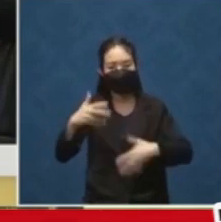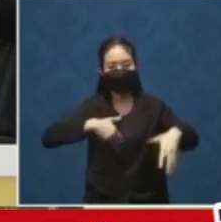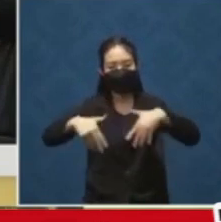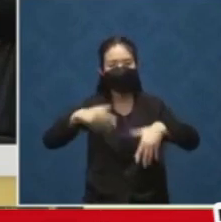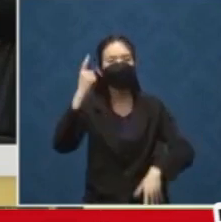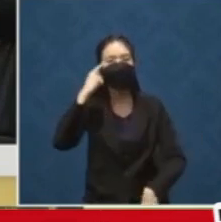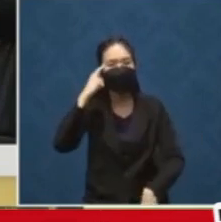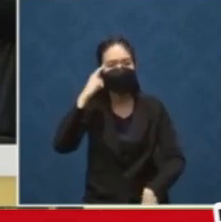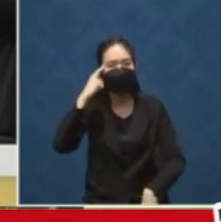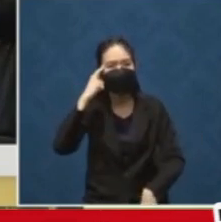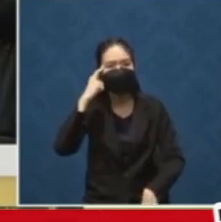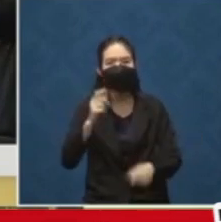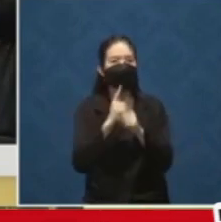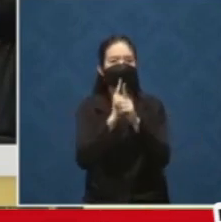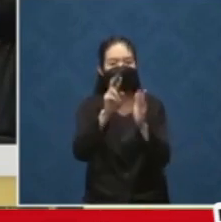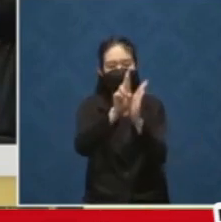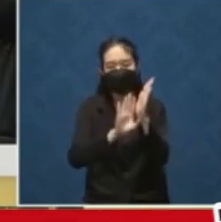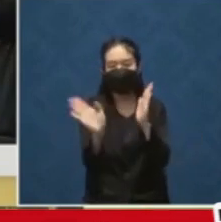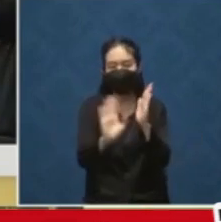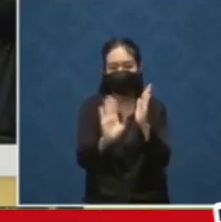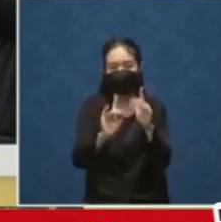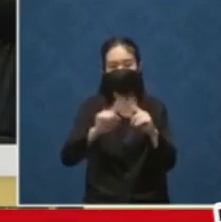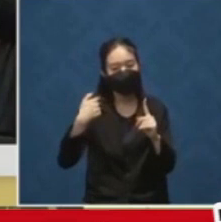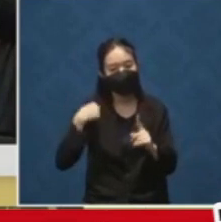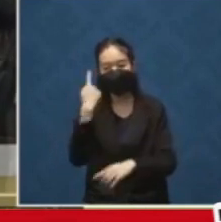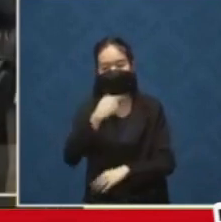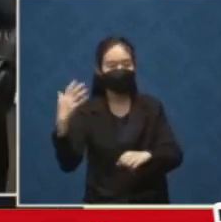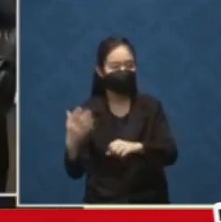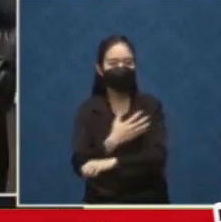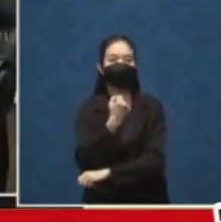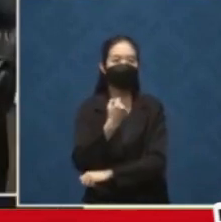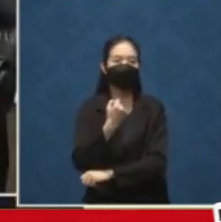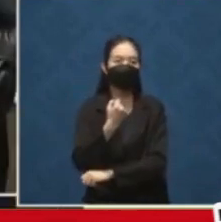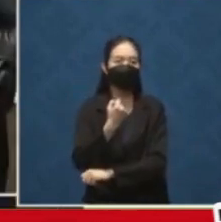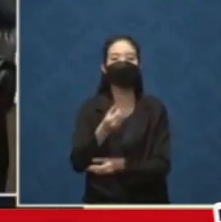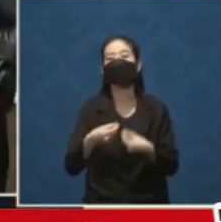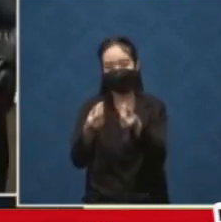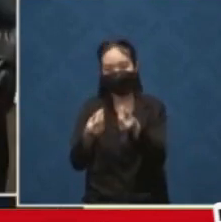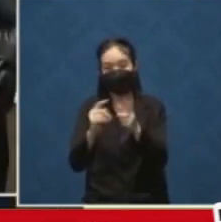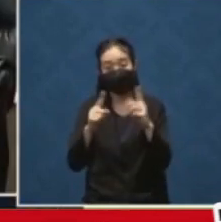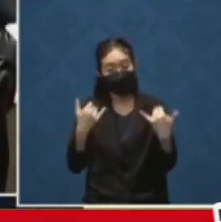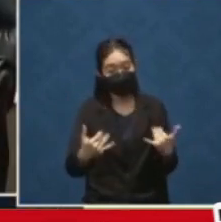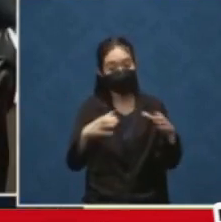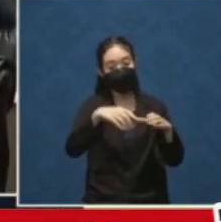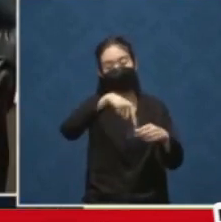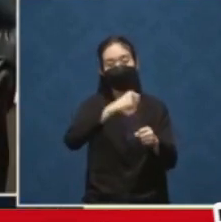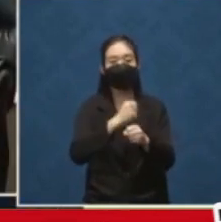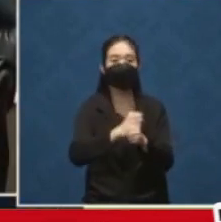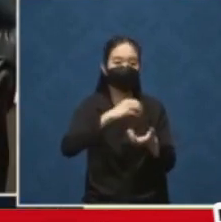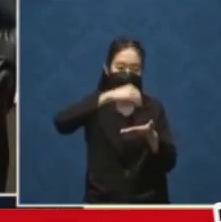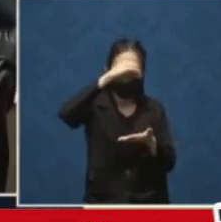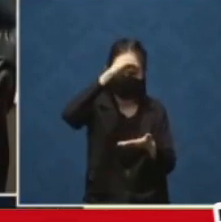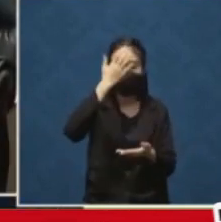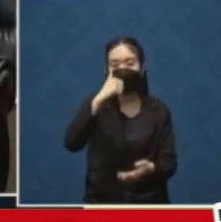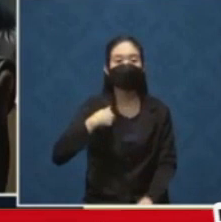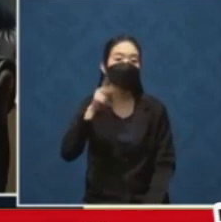วนนี้มันไม่ได้ตามระเบียบมันตามผู้มอำนาจไครับมันดึงแก้พัหาไม่ได้ก bisSA การศึกษาก็